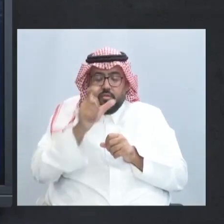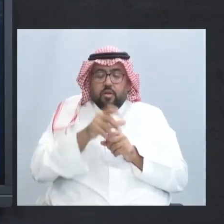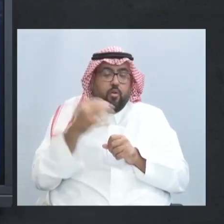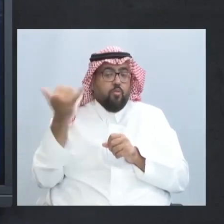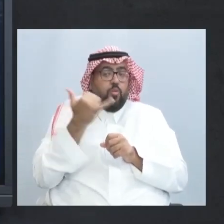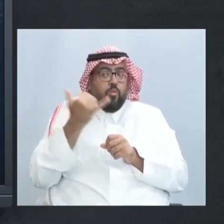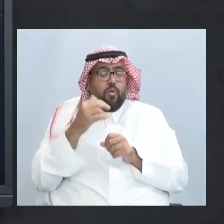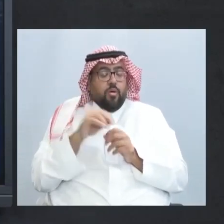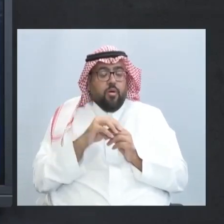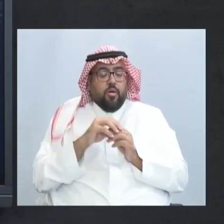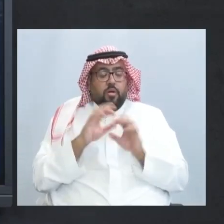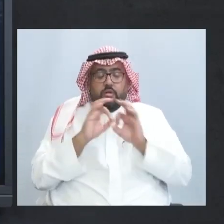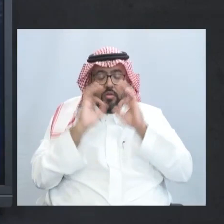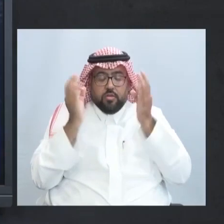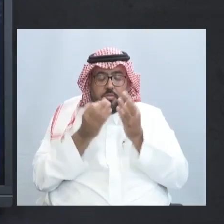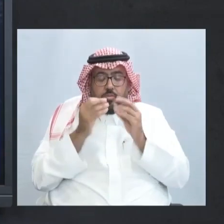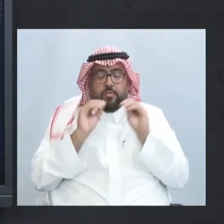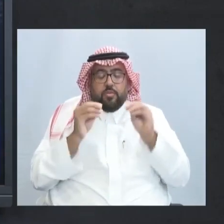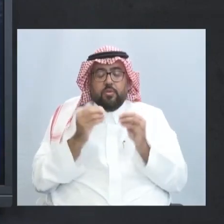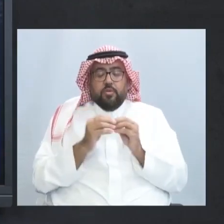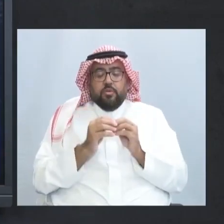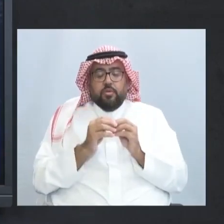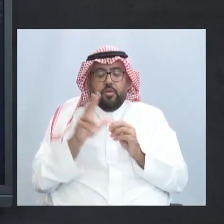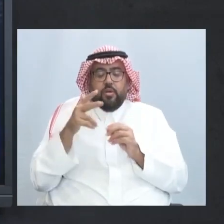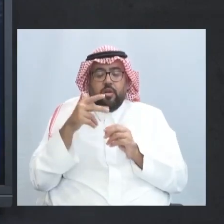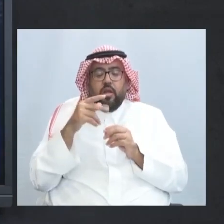الثديات لديها تجمع كبير للغدد